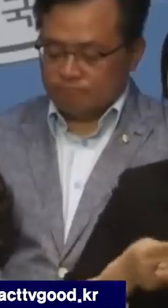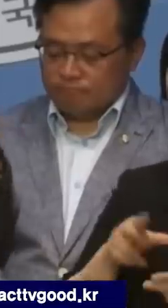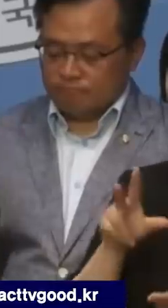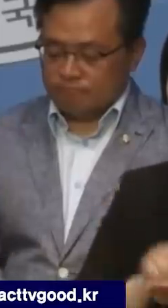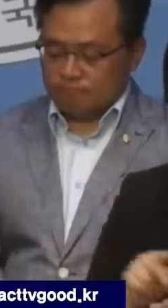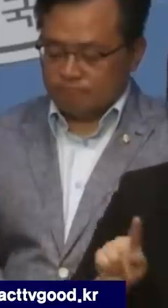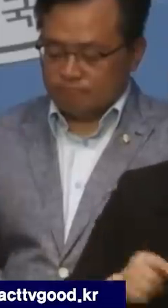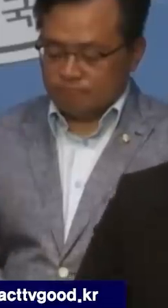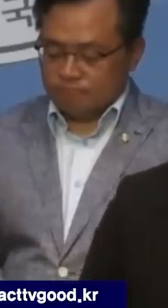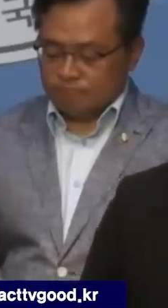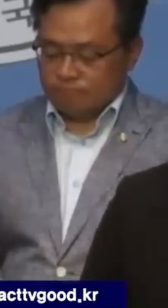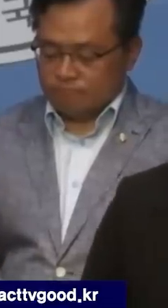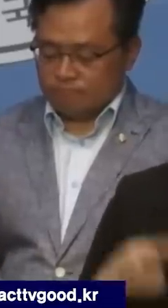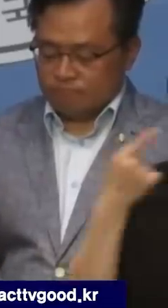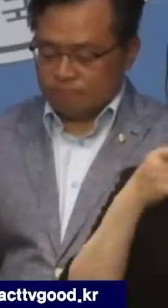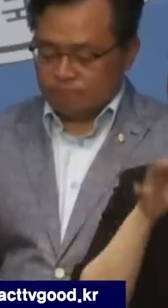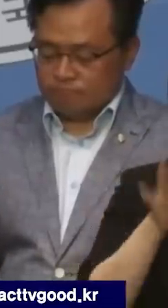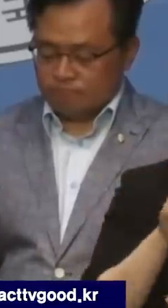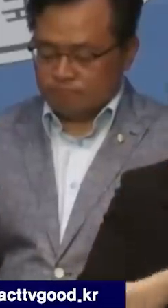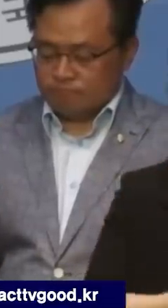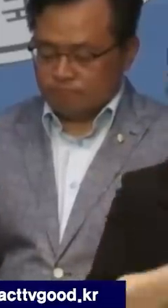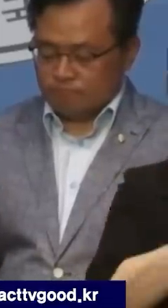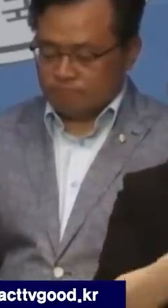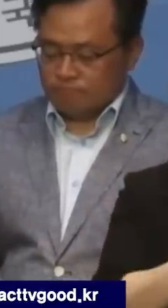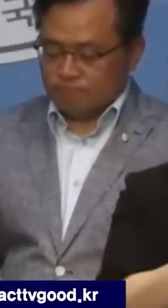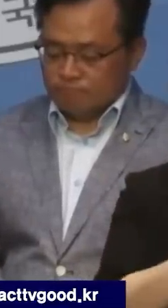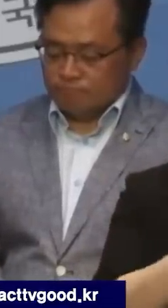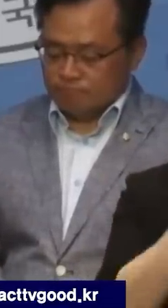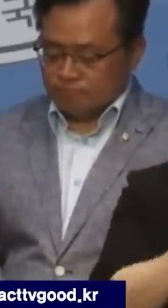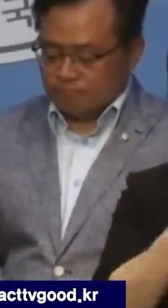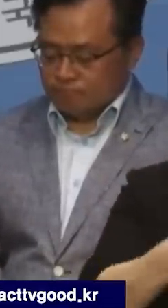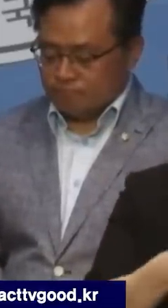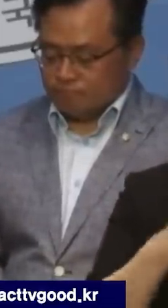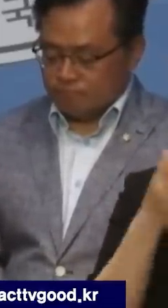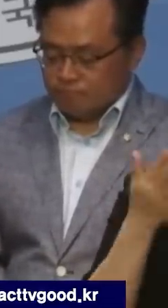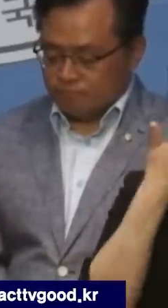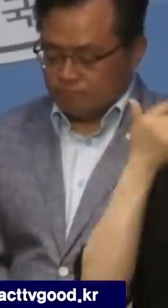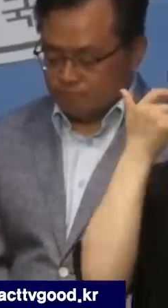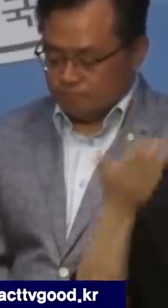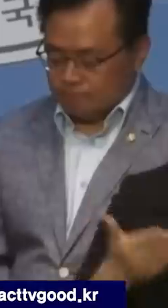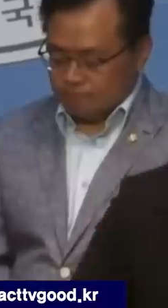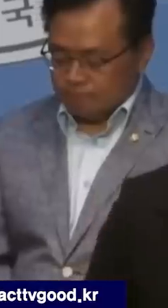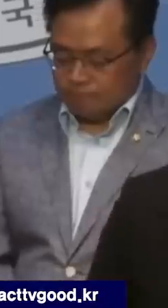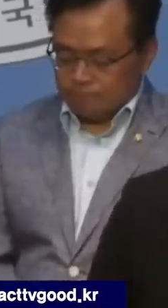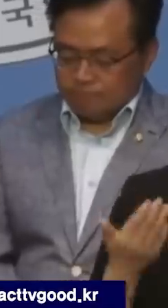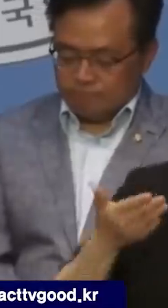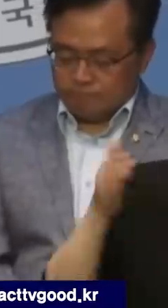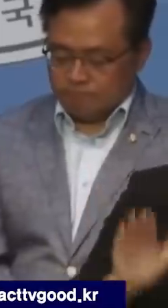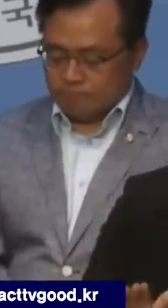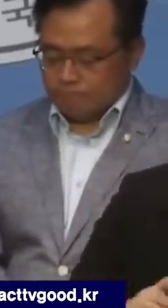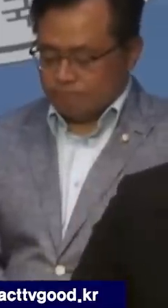그거 몇 포대 사놓는다고 몇 년이나 먹을 수 있겠습니까? 하지만